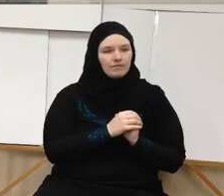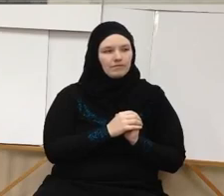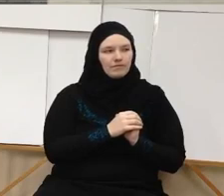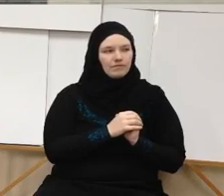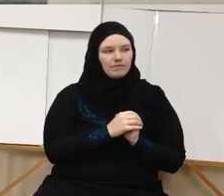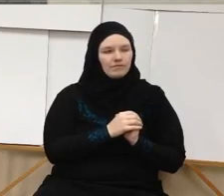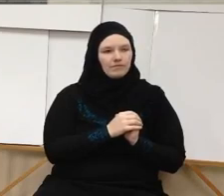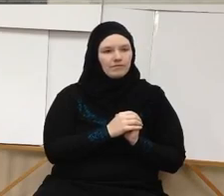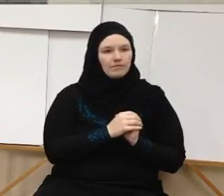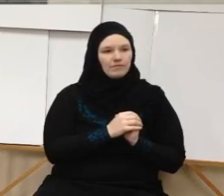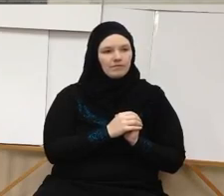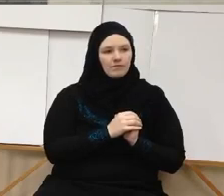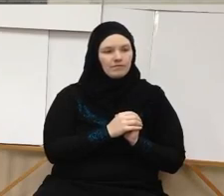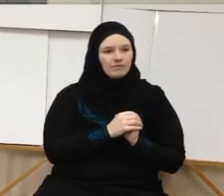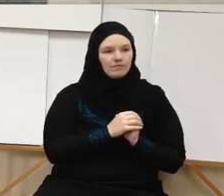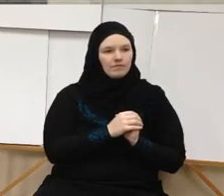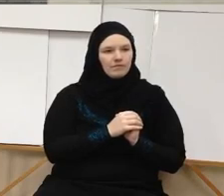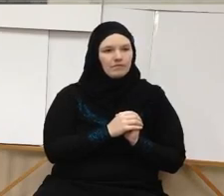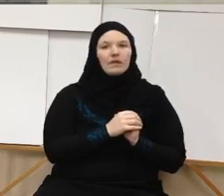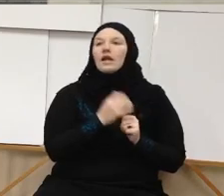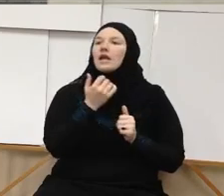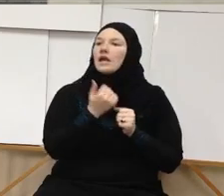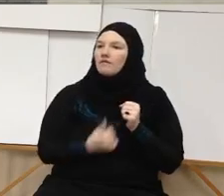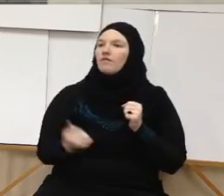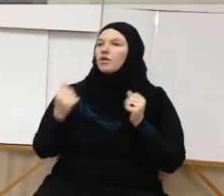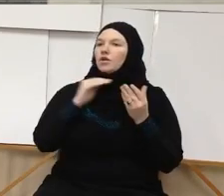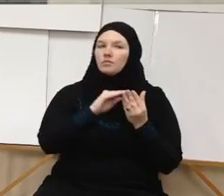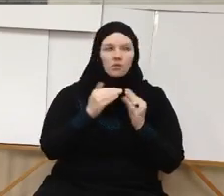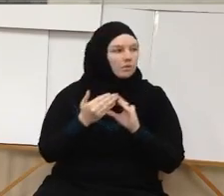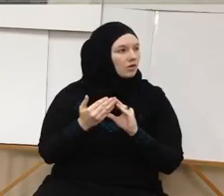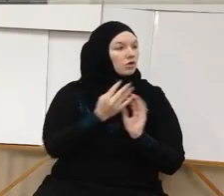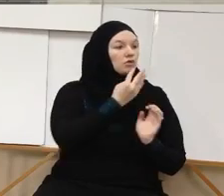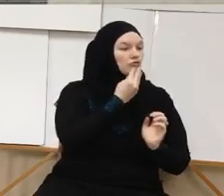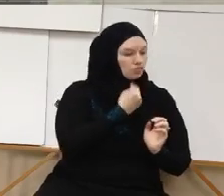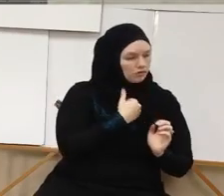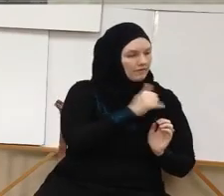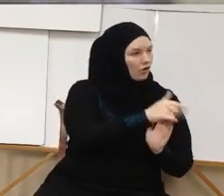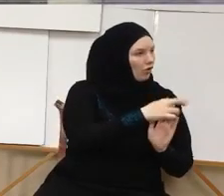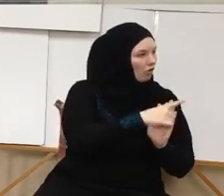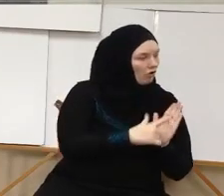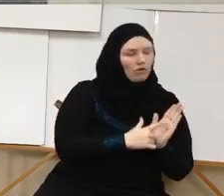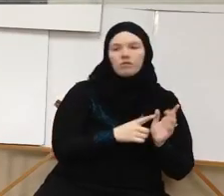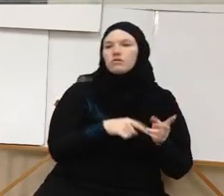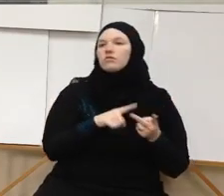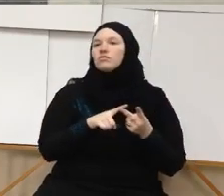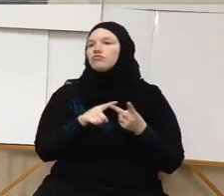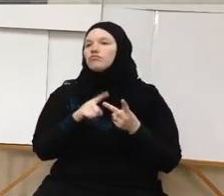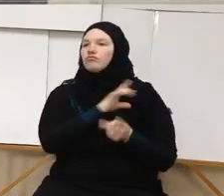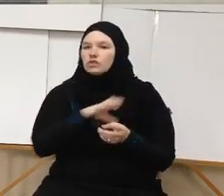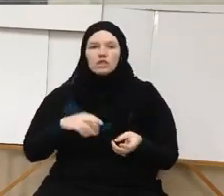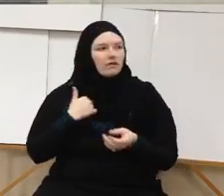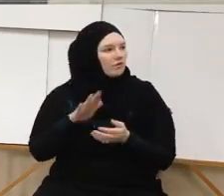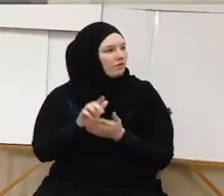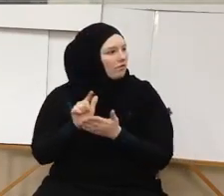بما كنتم فيه تختلفون. Every community, the Jews have their laws, Christians have their book,